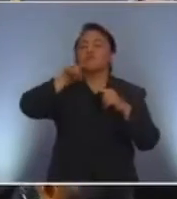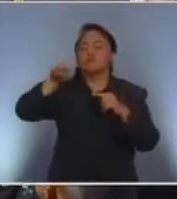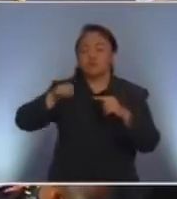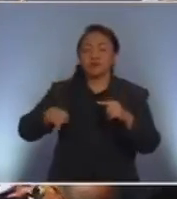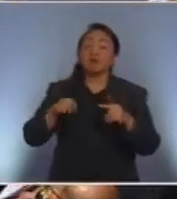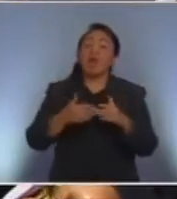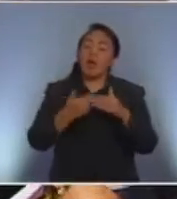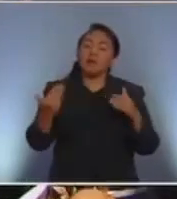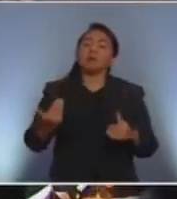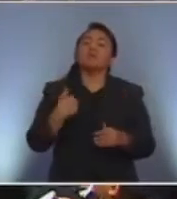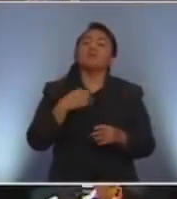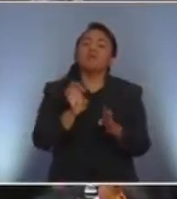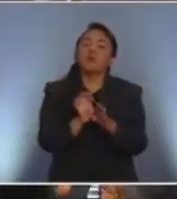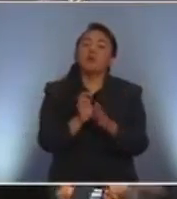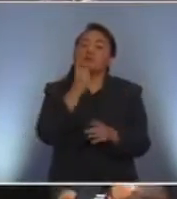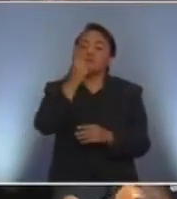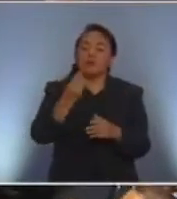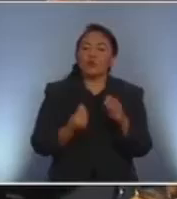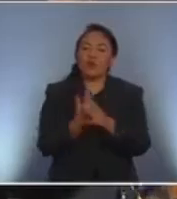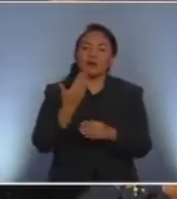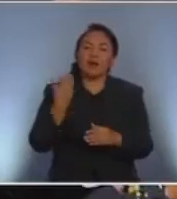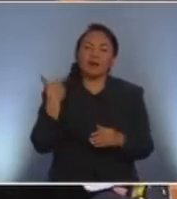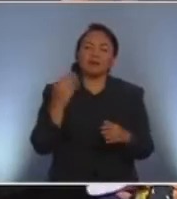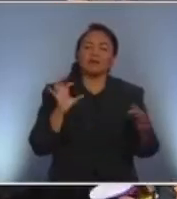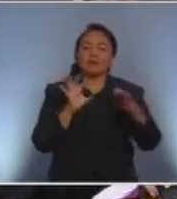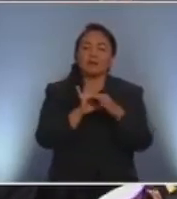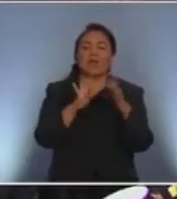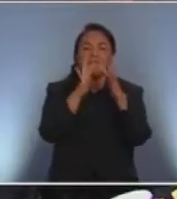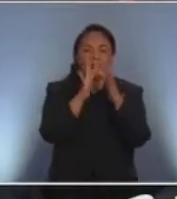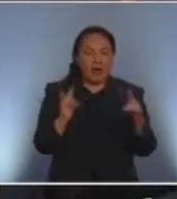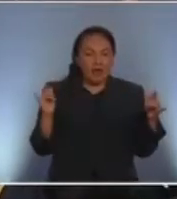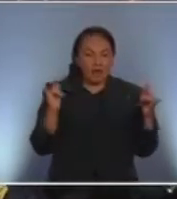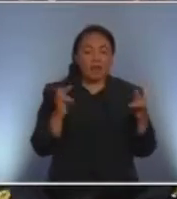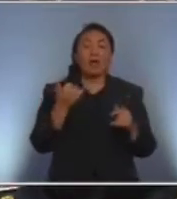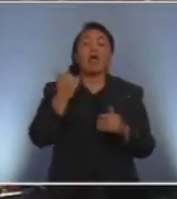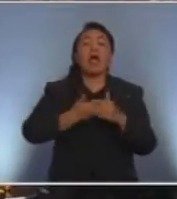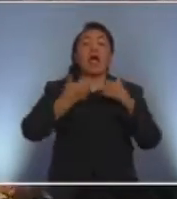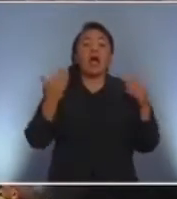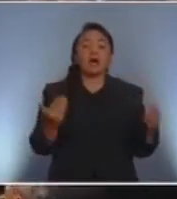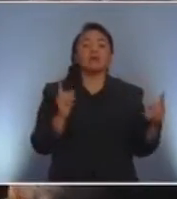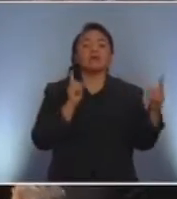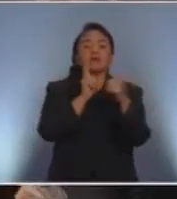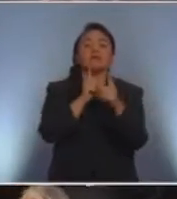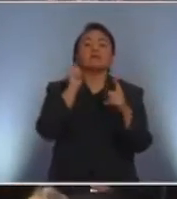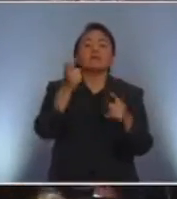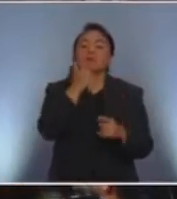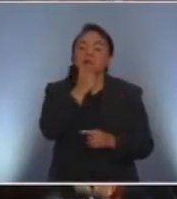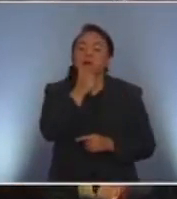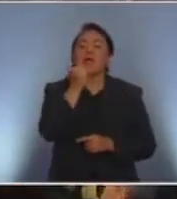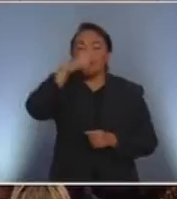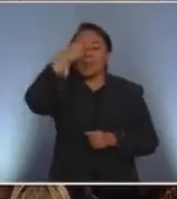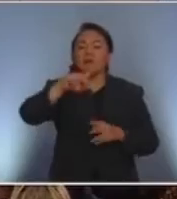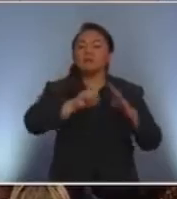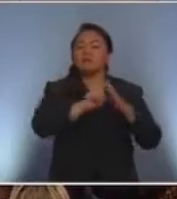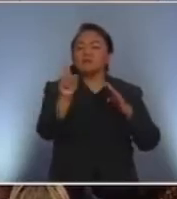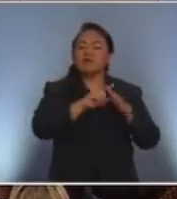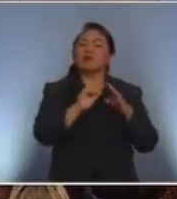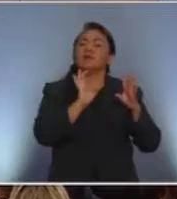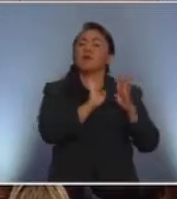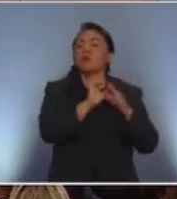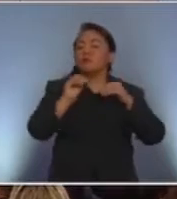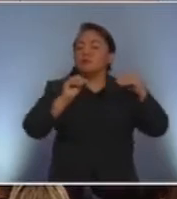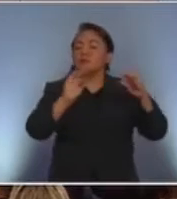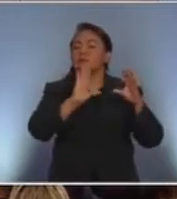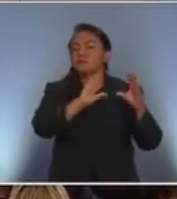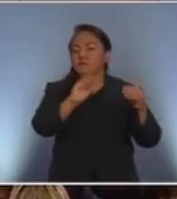ရတိုရဲ့ဆိုးရွားအုပ်ချုပ်မှုအောင်မက္ဆီကိုနိုင်ငံထဲမှာမူရည်ဇေဝကူးသန်းရောင်းဝယ်မှုနဲ့ဆက်လျင်းနေလူစည်းအကြမ်းဖက်မှုတွေတိုးမြင့်လာတဲ့အတွက်အဆိုးရွားနောက်ထ